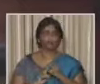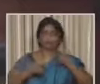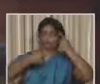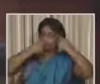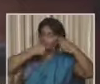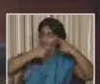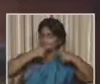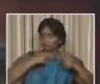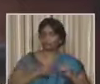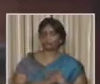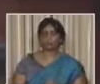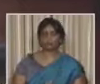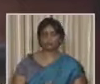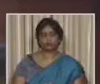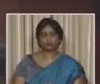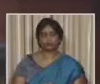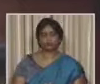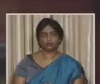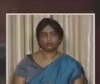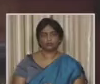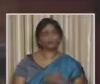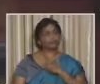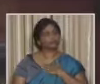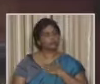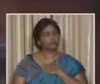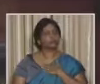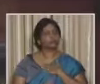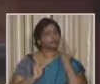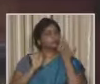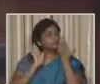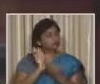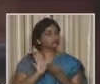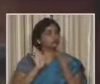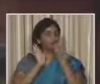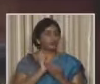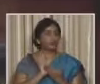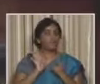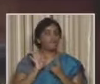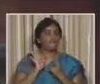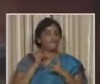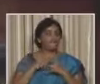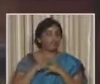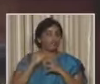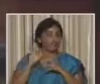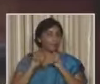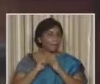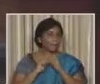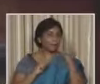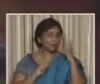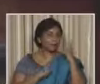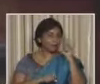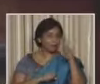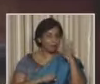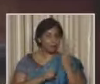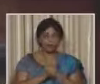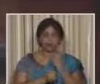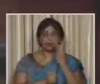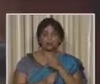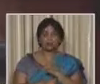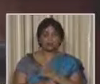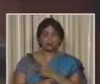உறுப்பினரே, ஒவ்வொன்றாக நான் கூறி வருகின்றேன். நான் தொடர்ச்சியாக வவுணத்தீவு பிரச்சனையை பற்றி கூறினேன். சஹரானின் முதலாவது